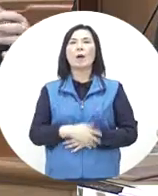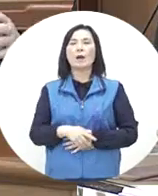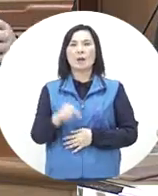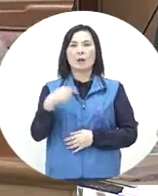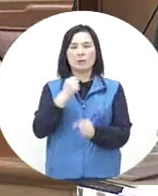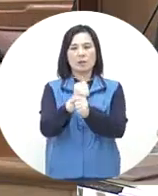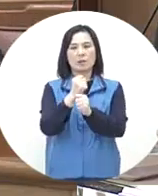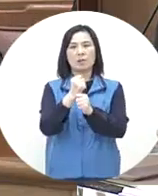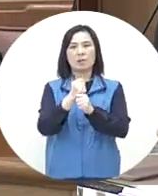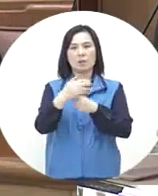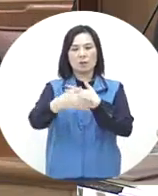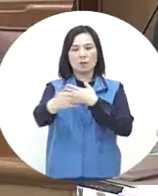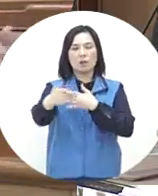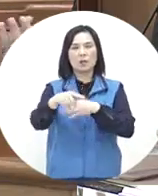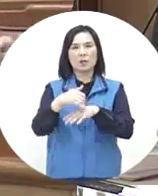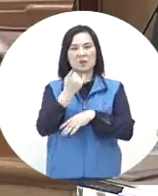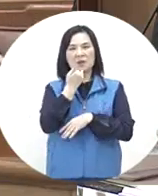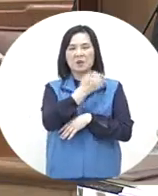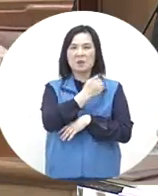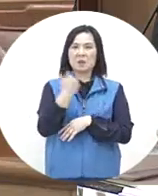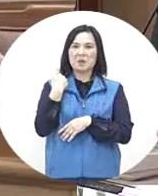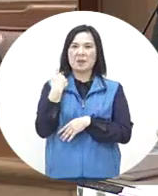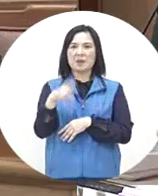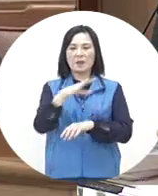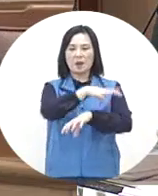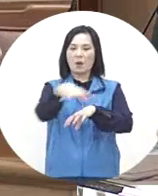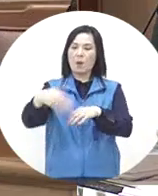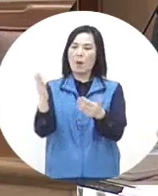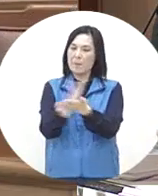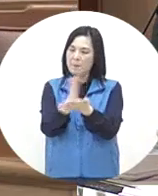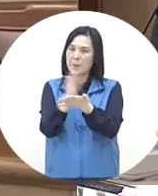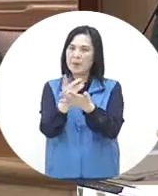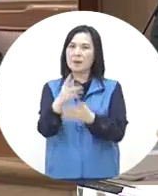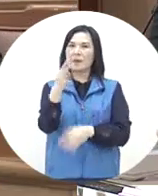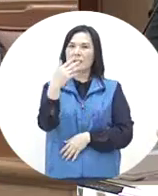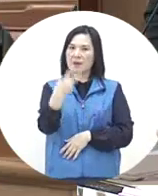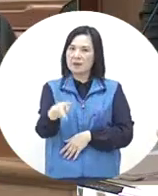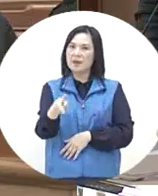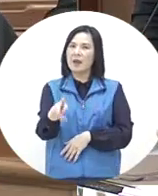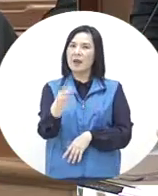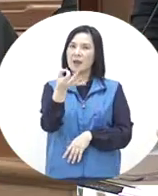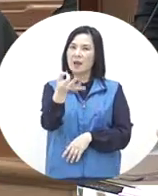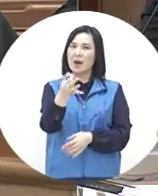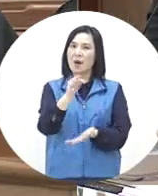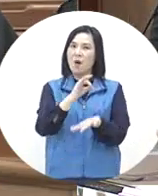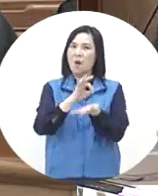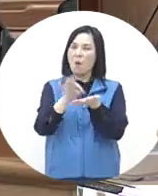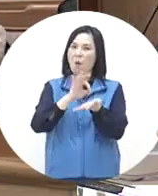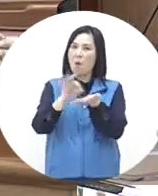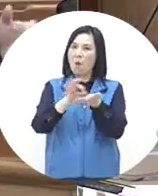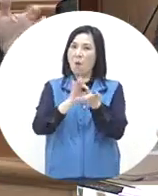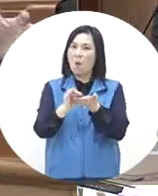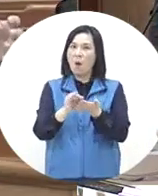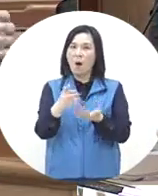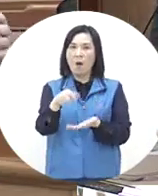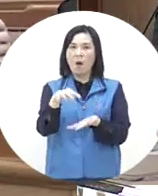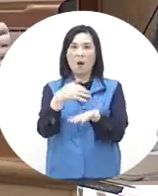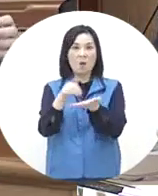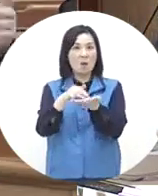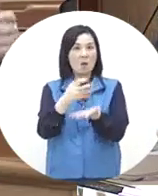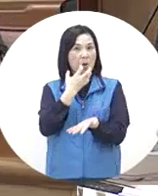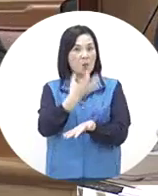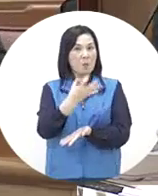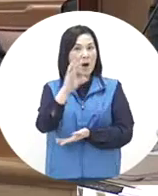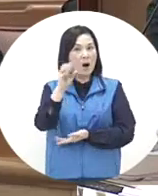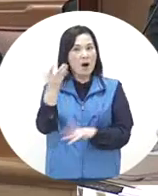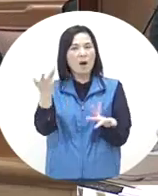过程可能会受到很严重的一些环评还有经费效益的一个这个挑战，所以这个必须要很审慎。